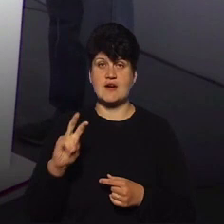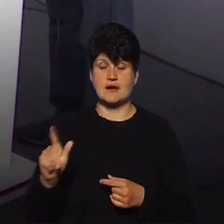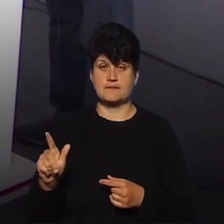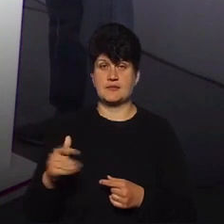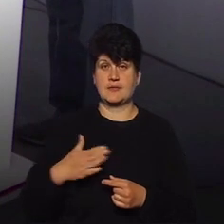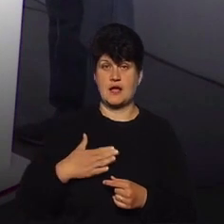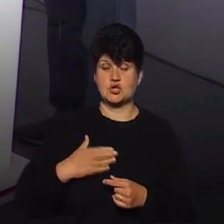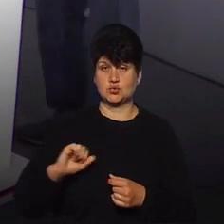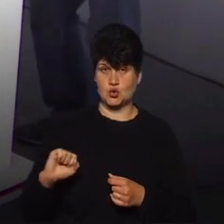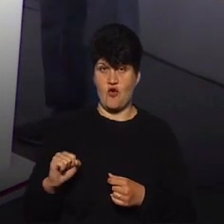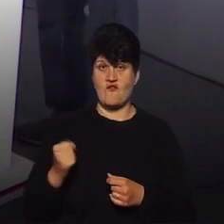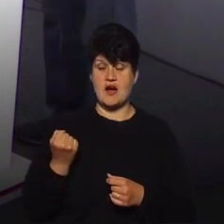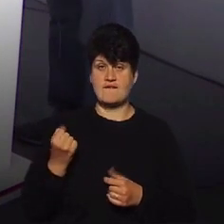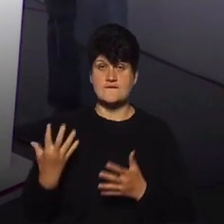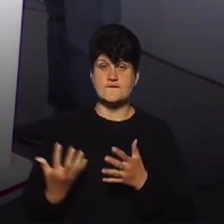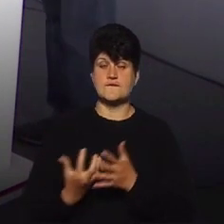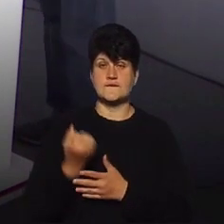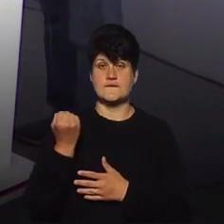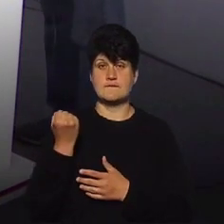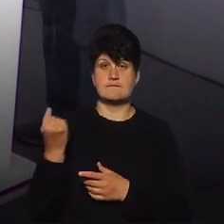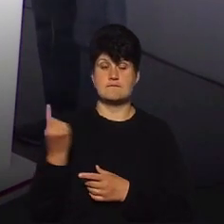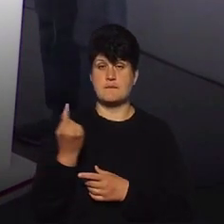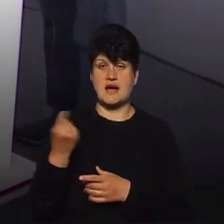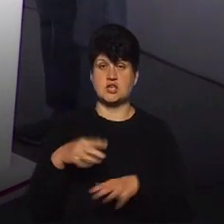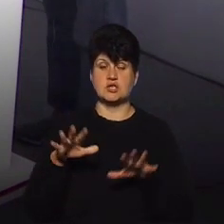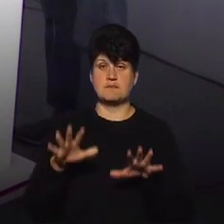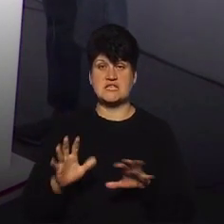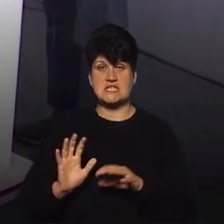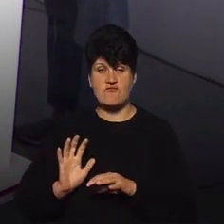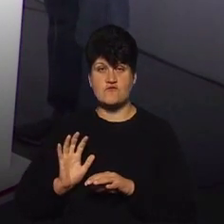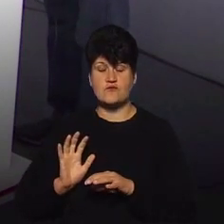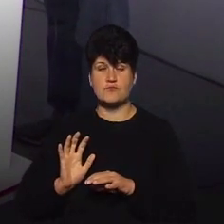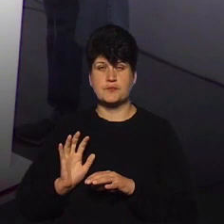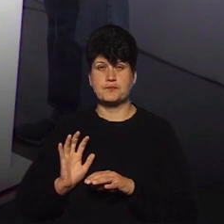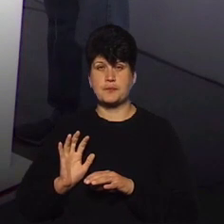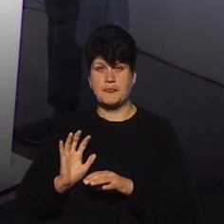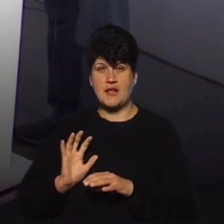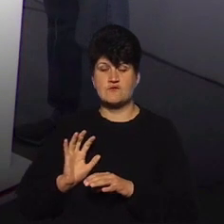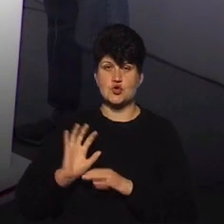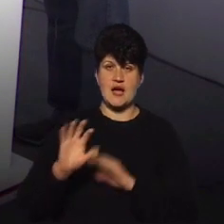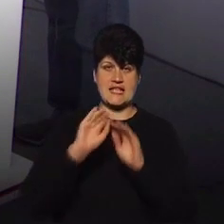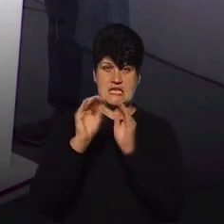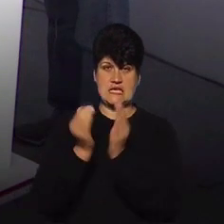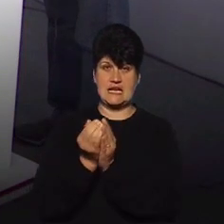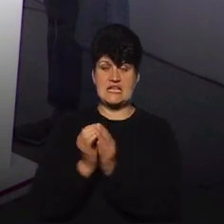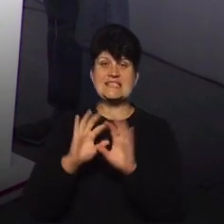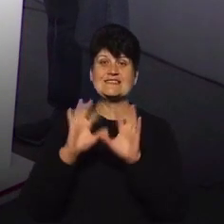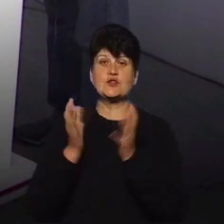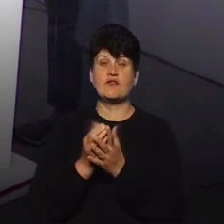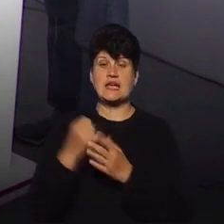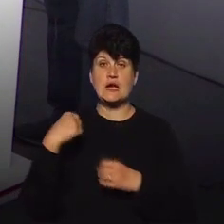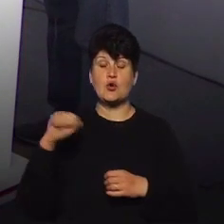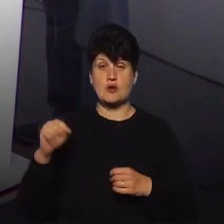товариш, виборов перше місце в штовханні ядра світовим рекордом. А ми зараз були разом на